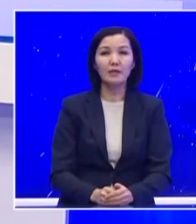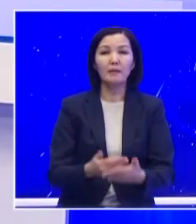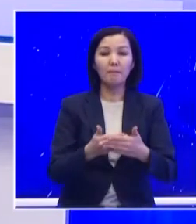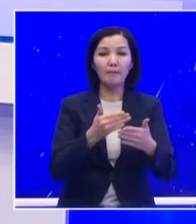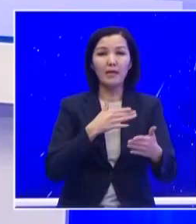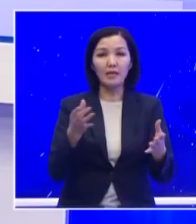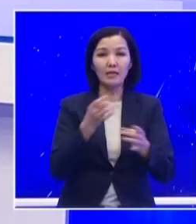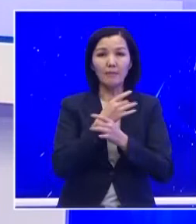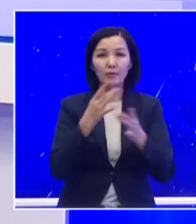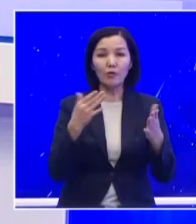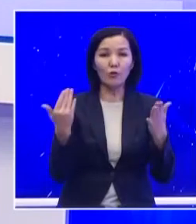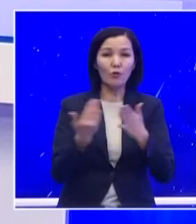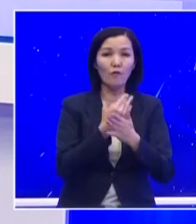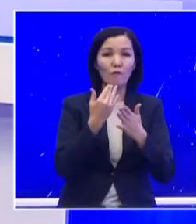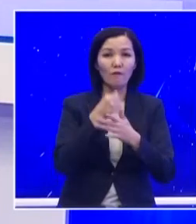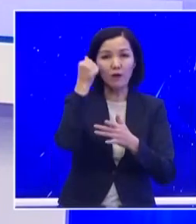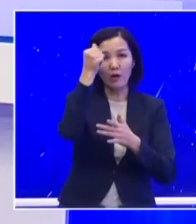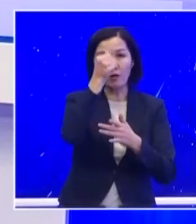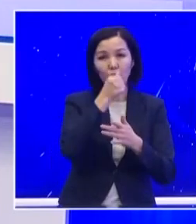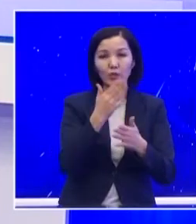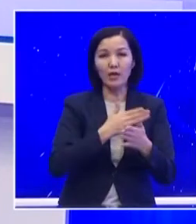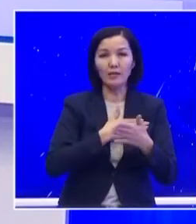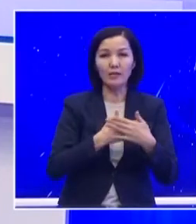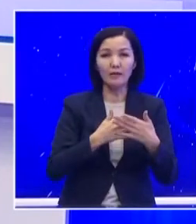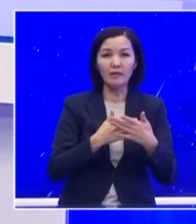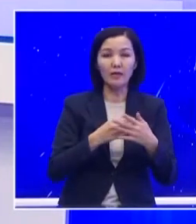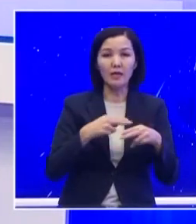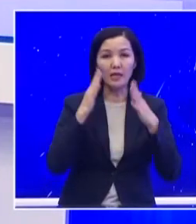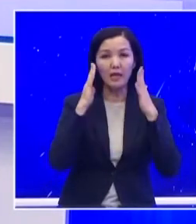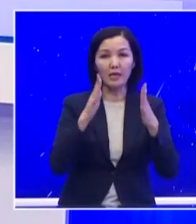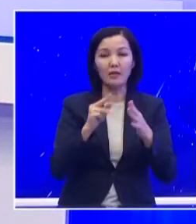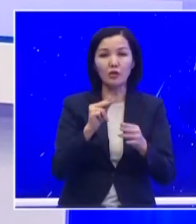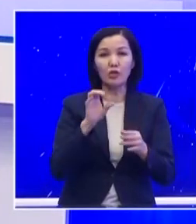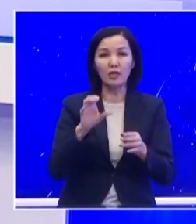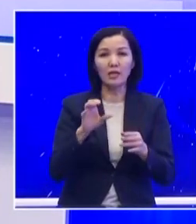Перед началом празднования Нового года одной из активных мер реагирования органов ЧС становятся рейды по